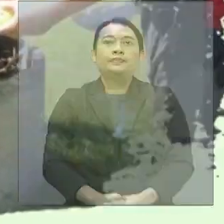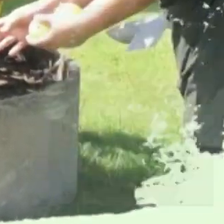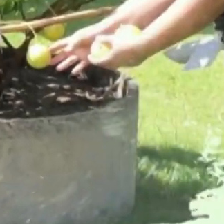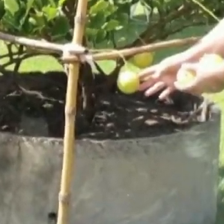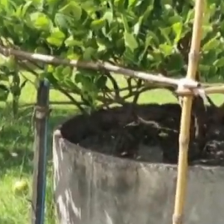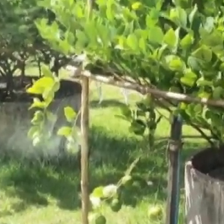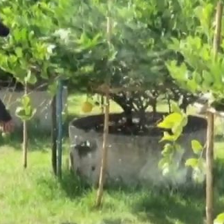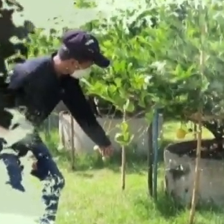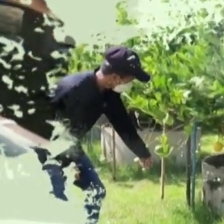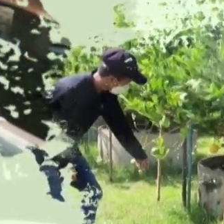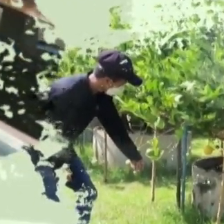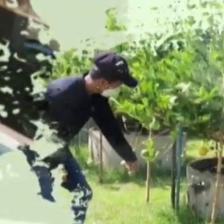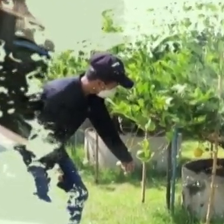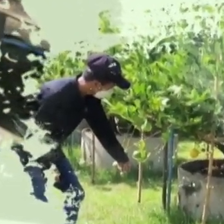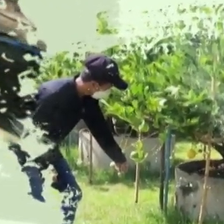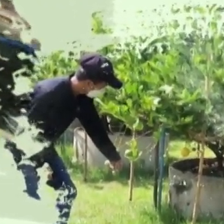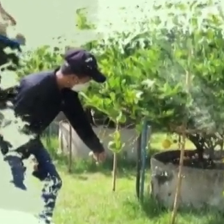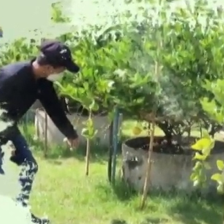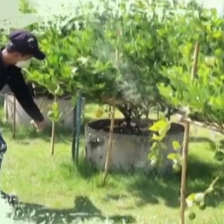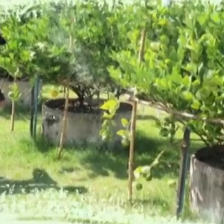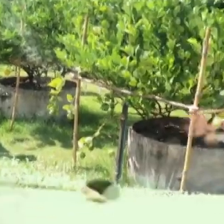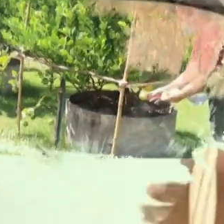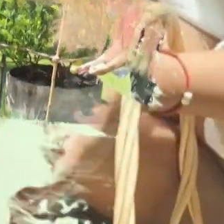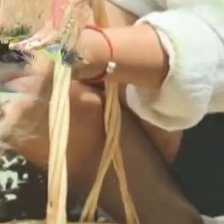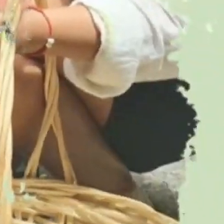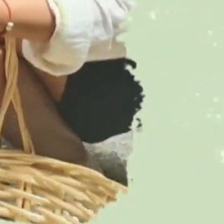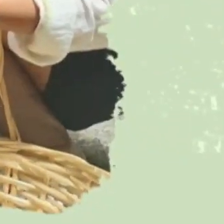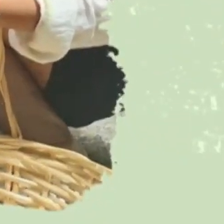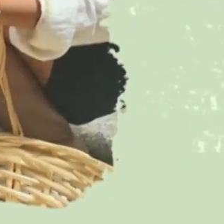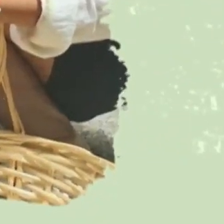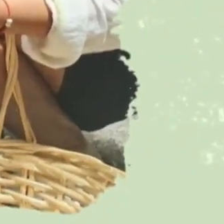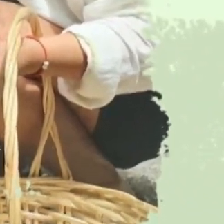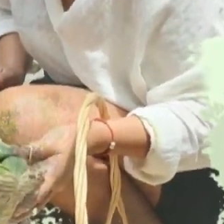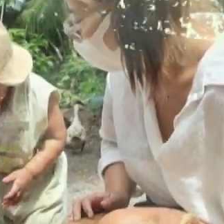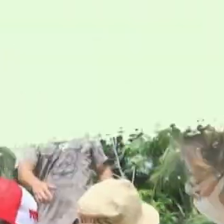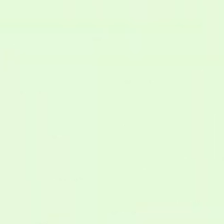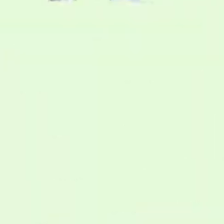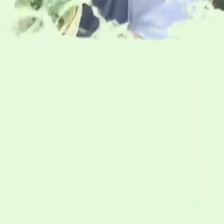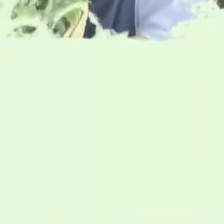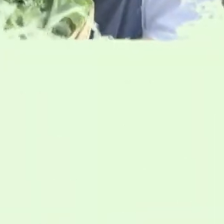เ